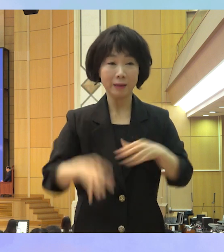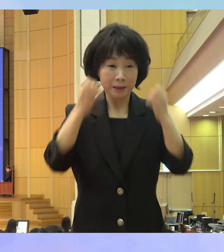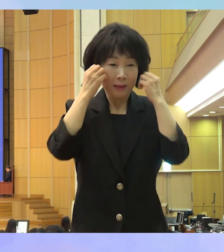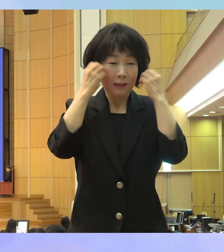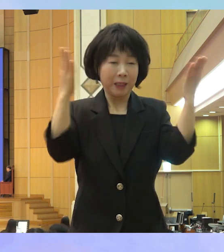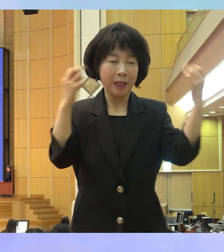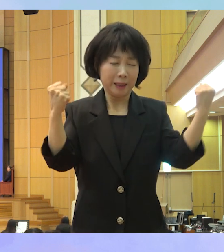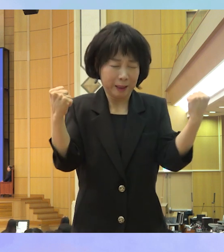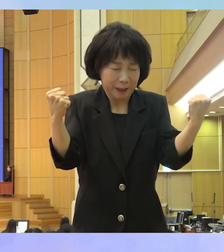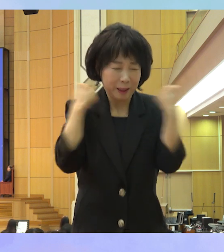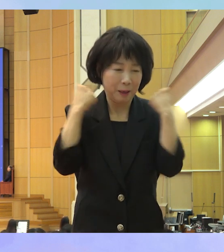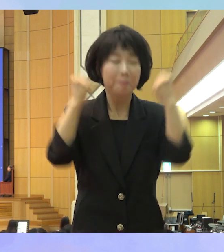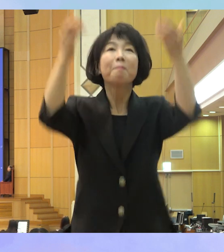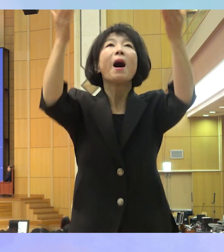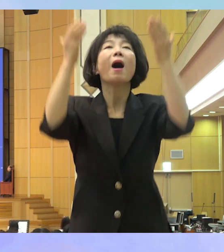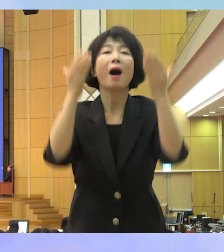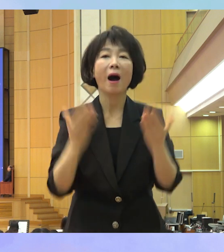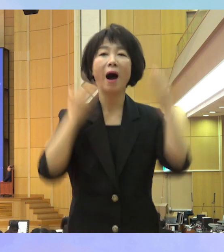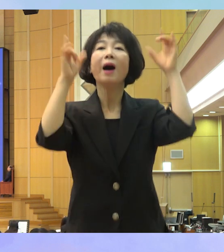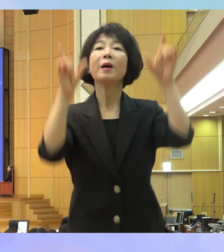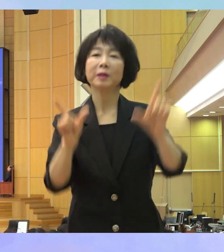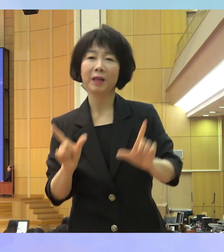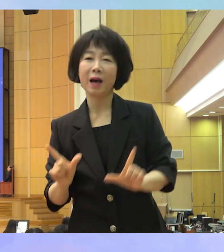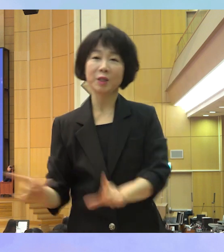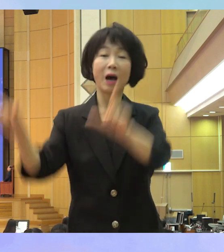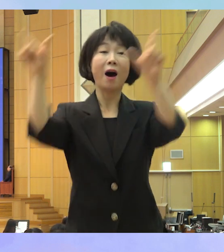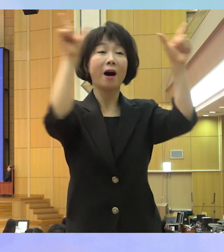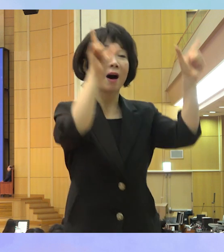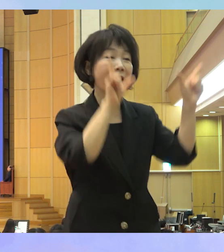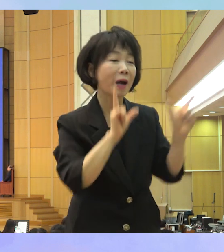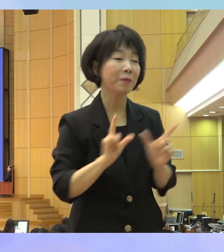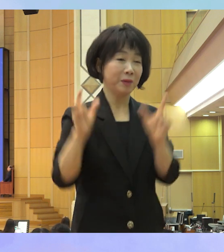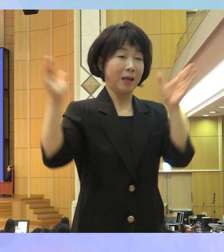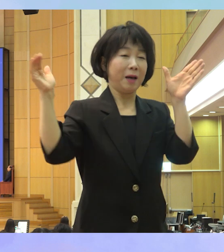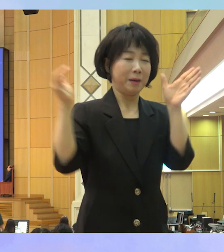연약하나 새 힘 받아